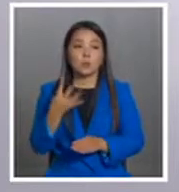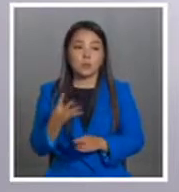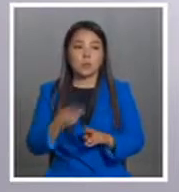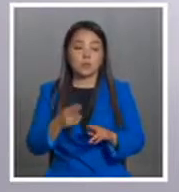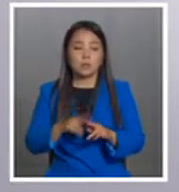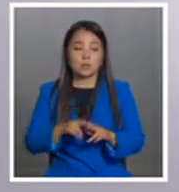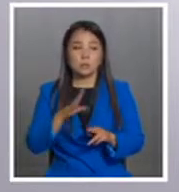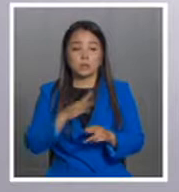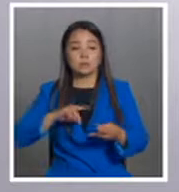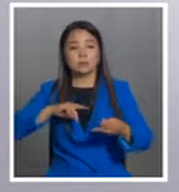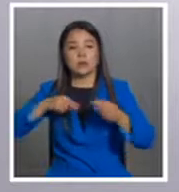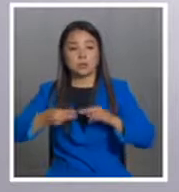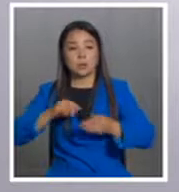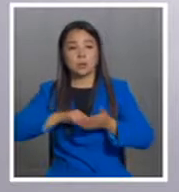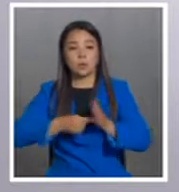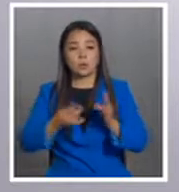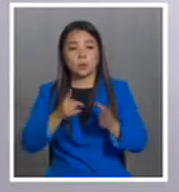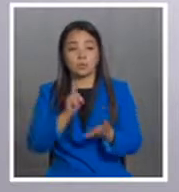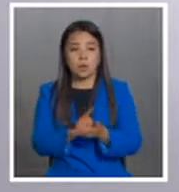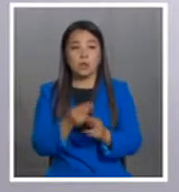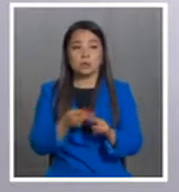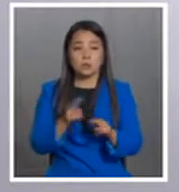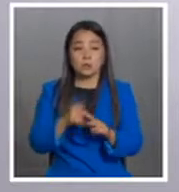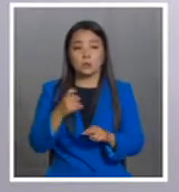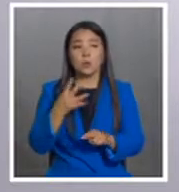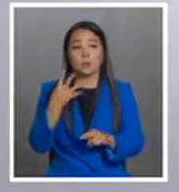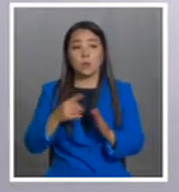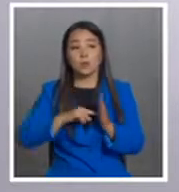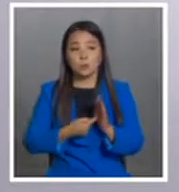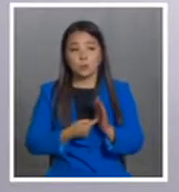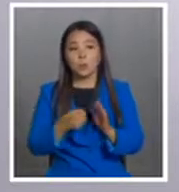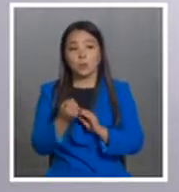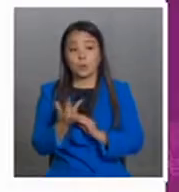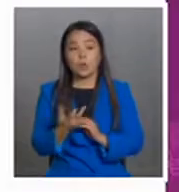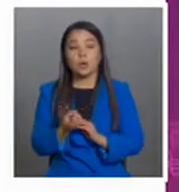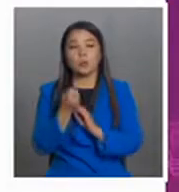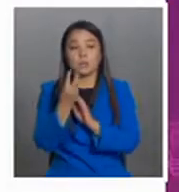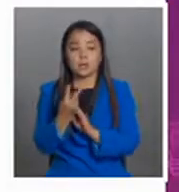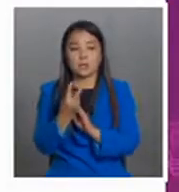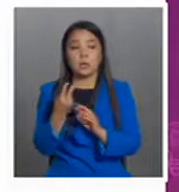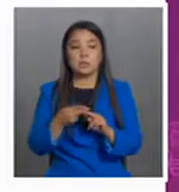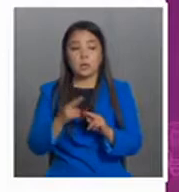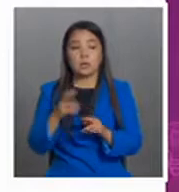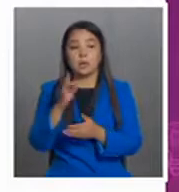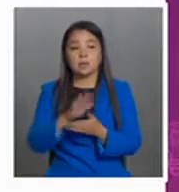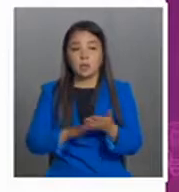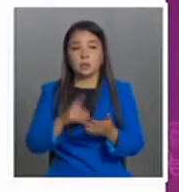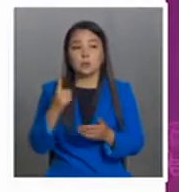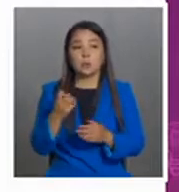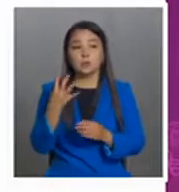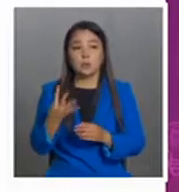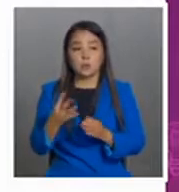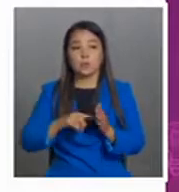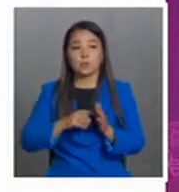бөлшекке кері бөлшекке көбейтуіміз керек. Яғни 104 көбейтілген 13-ден 12. Ары қарай 104 пен 13-ті